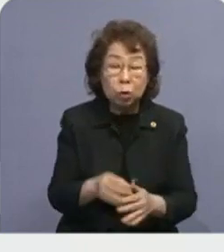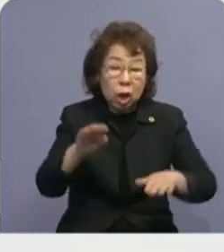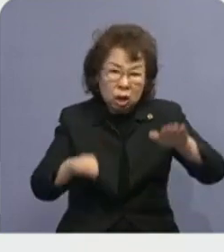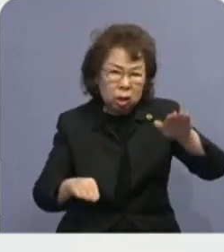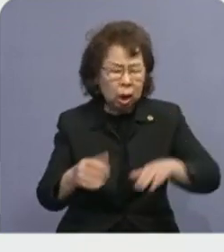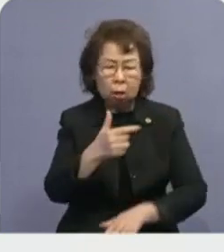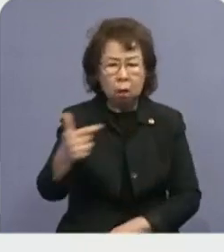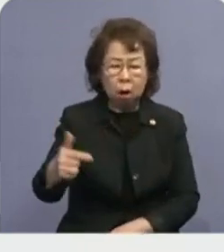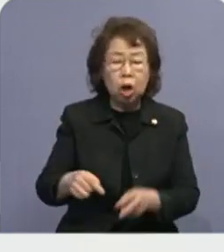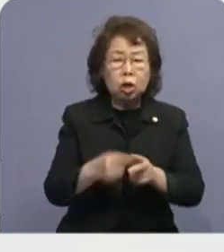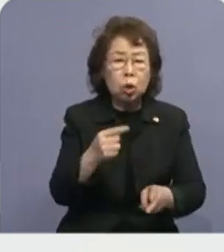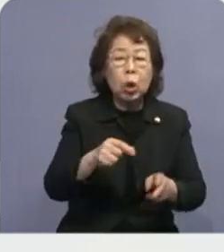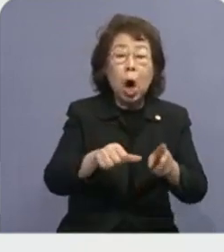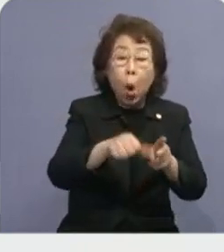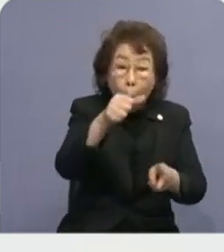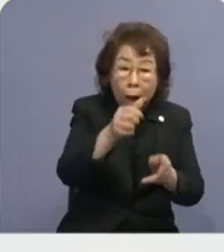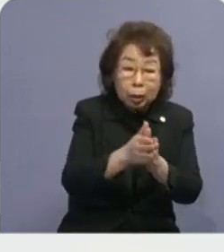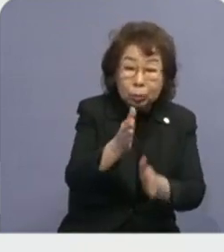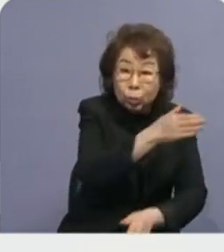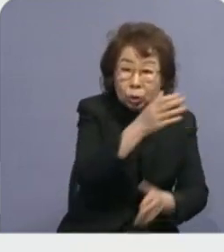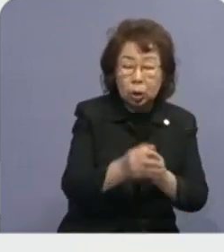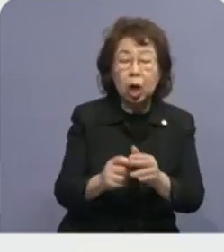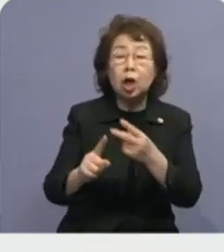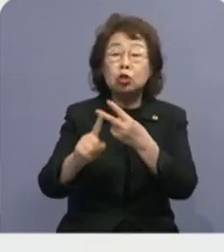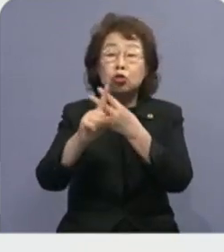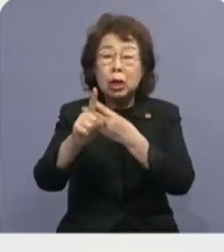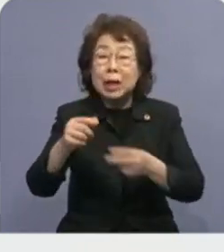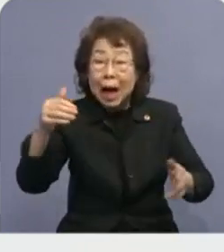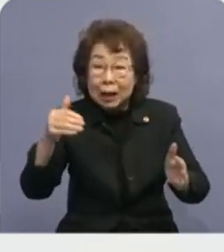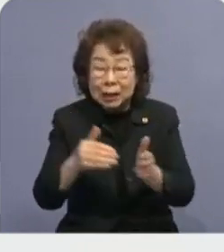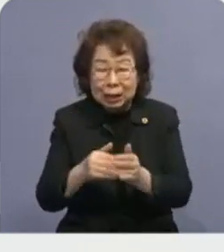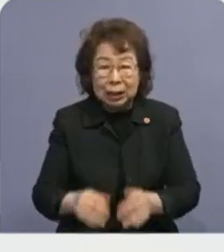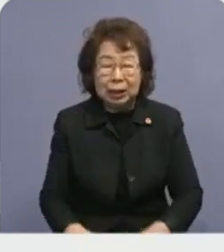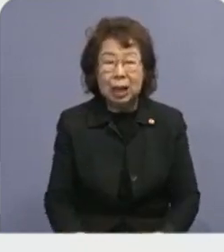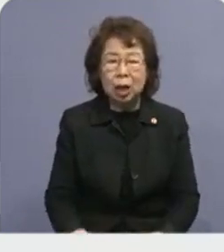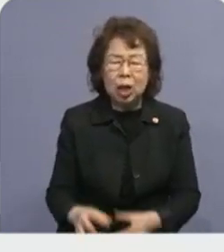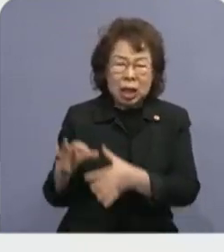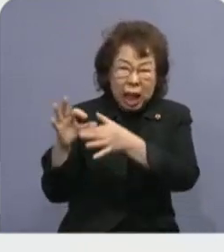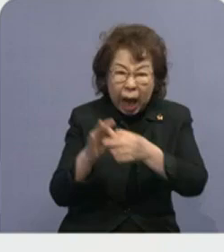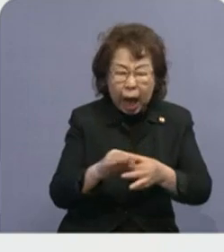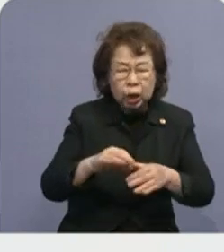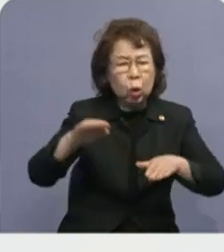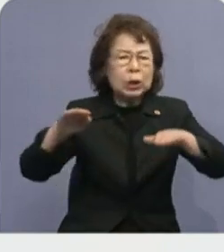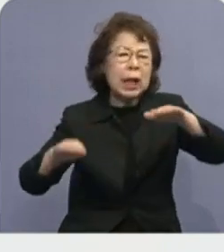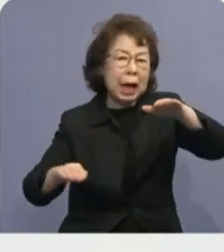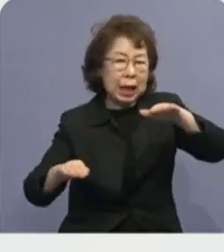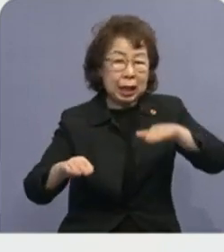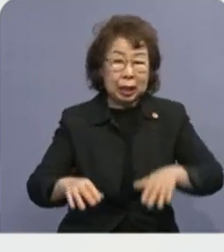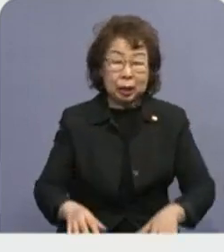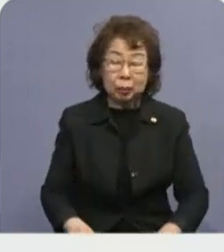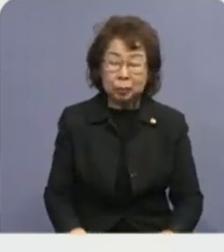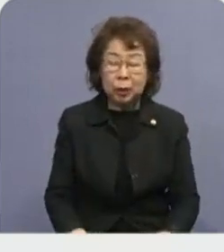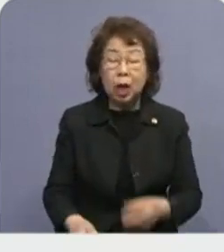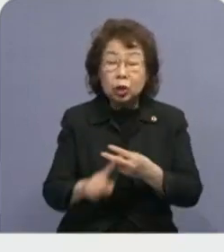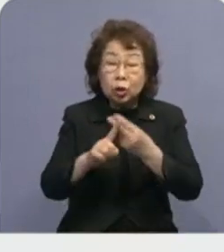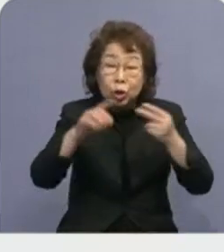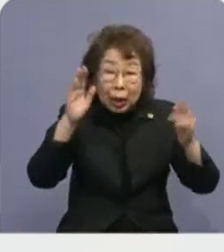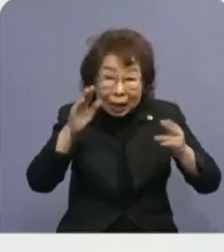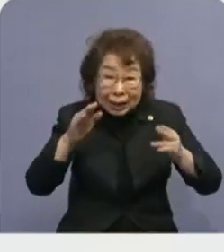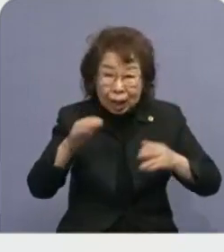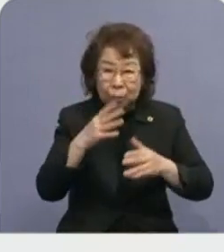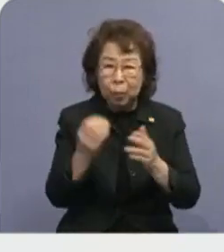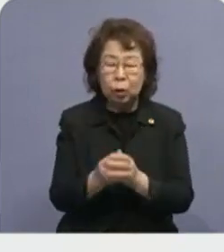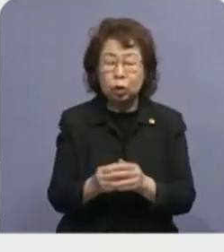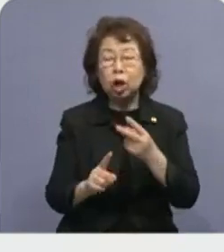격차가 초등학교 5학년 때부터 중학교 1학년 때까지 지속해서 커졌습니다 중학생 집단도